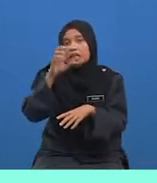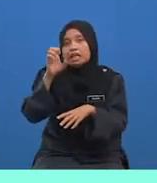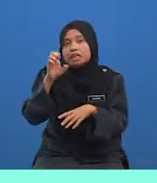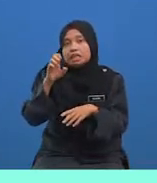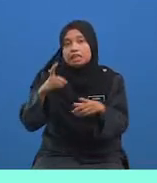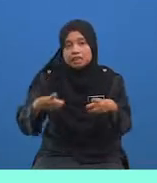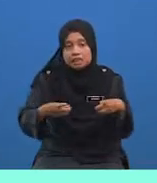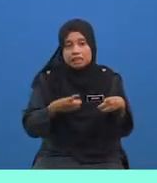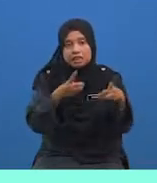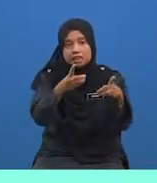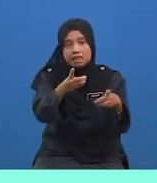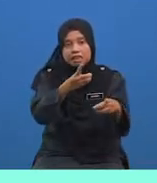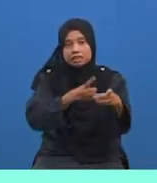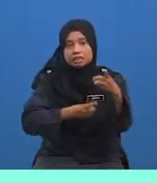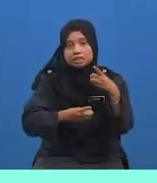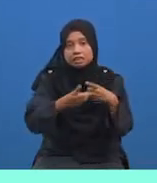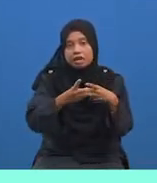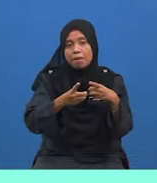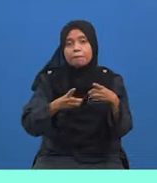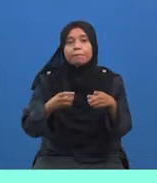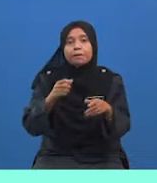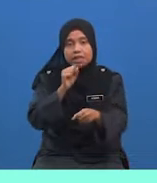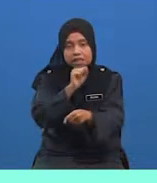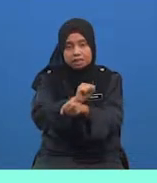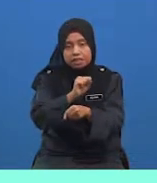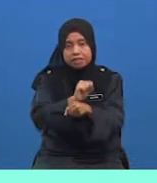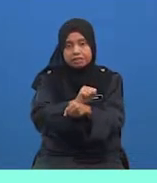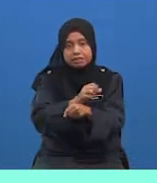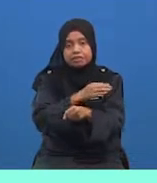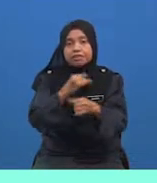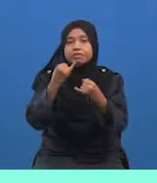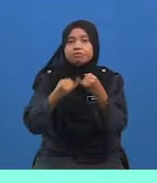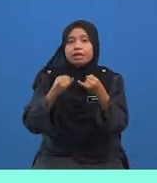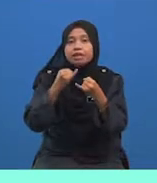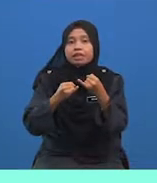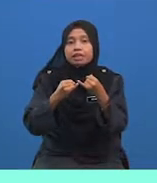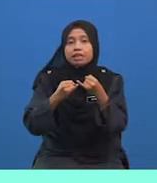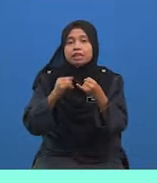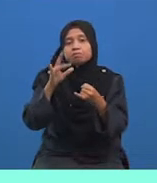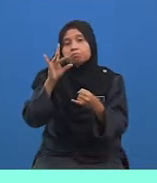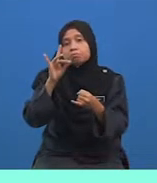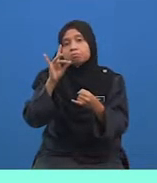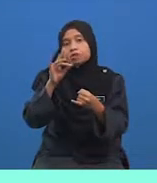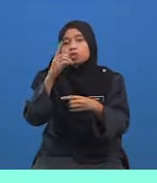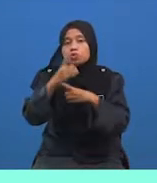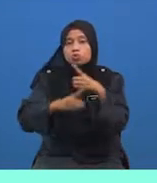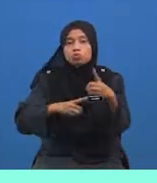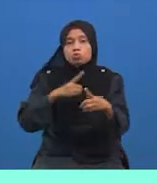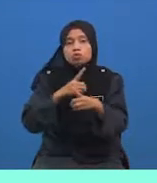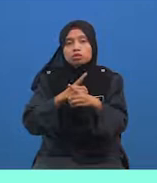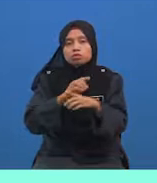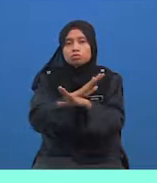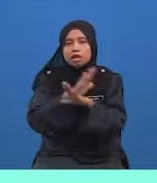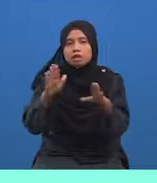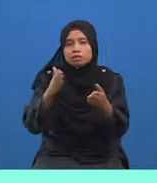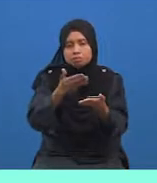dagang, ketujuh peluang pekerjaan dan yang terakhir iaitu ke-8 adalah dunia tanpa